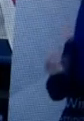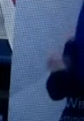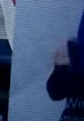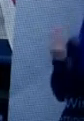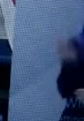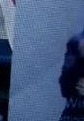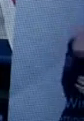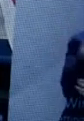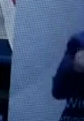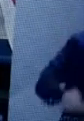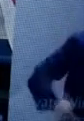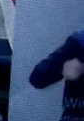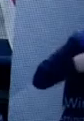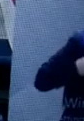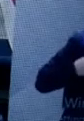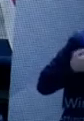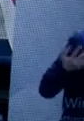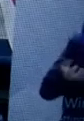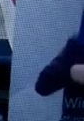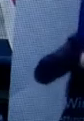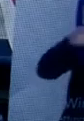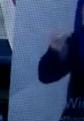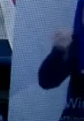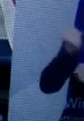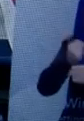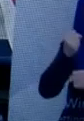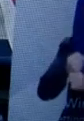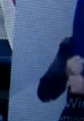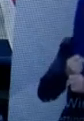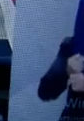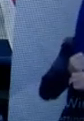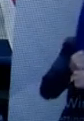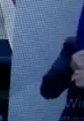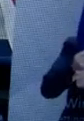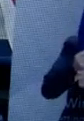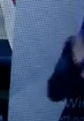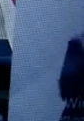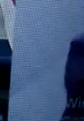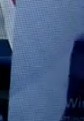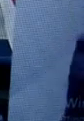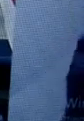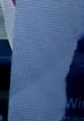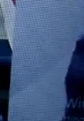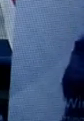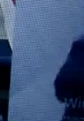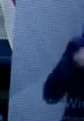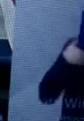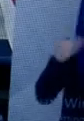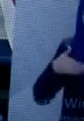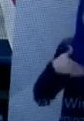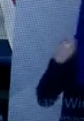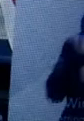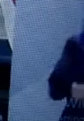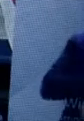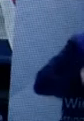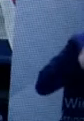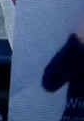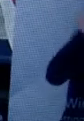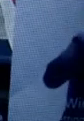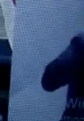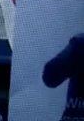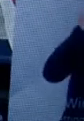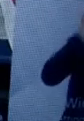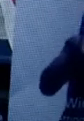seperti biasa. Saudara-saudari ingin keluar bekerja, ingin berniaga, beriadah, melancong